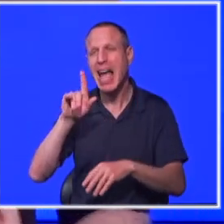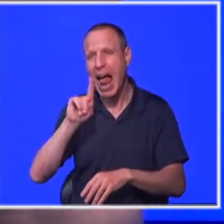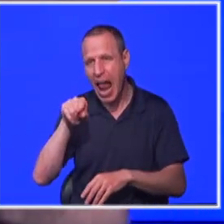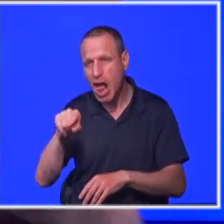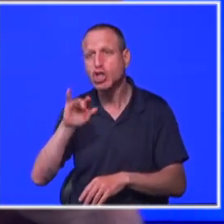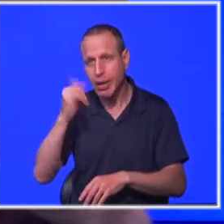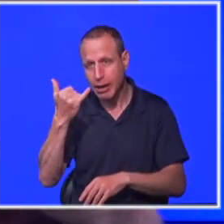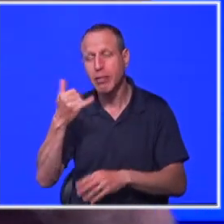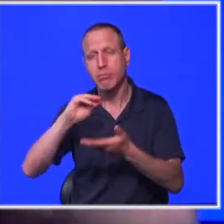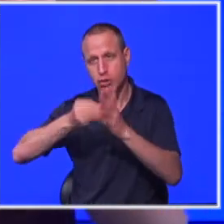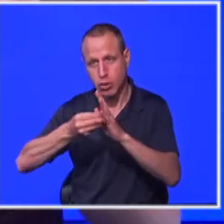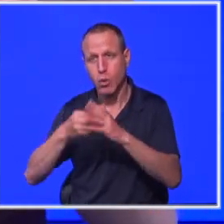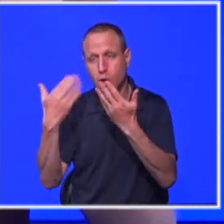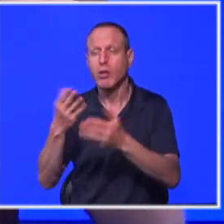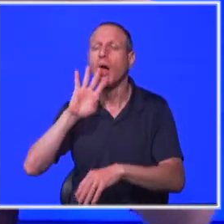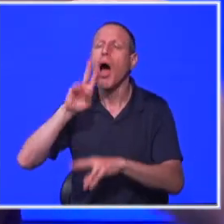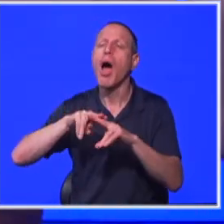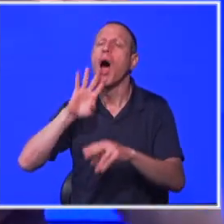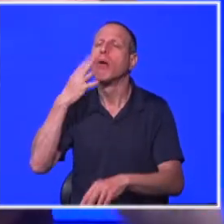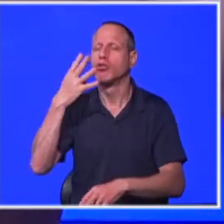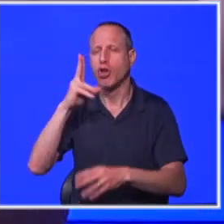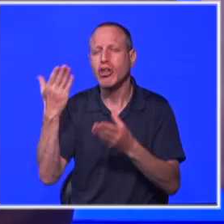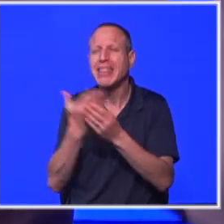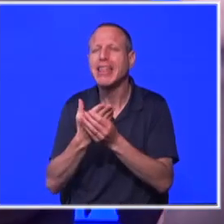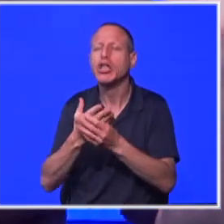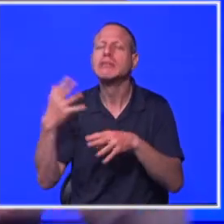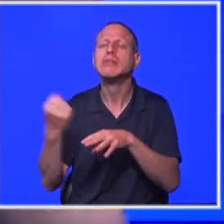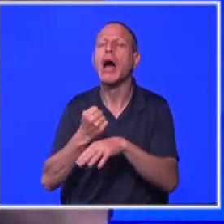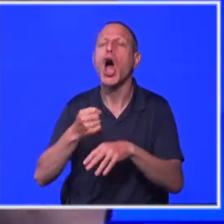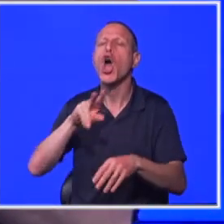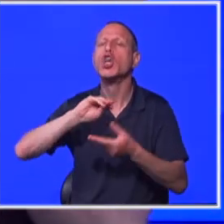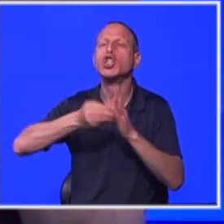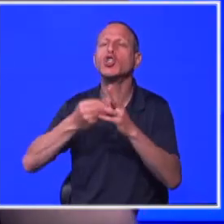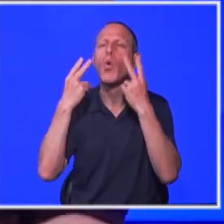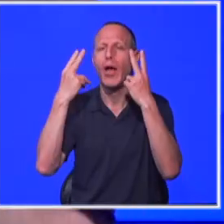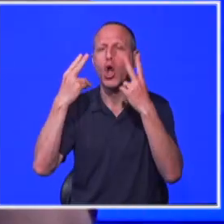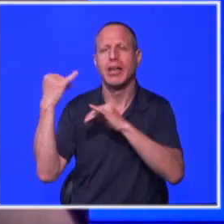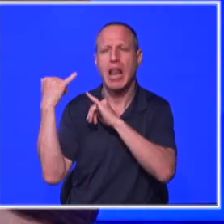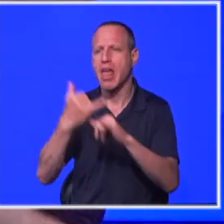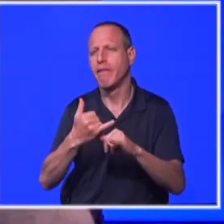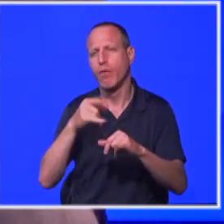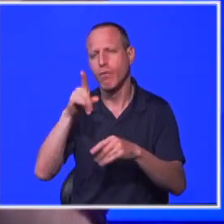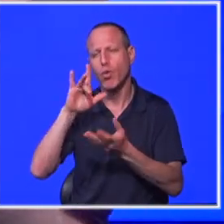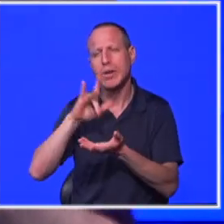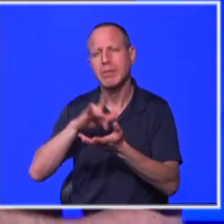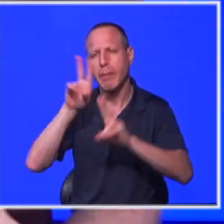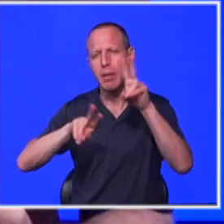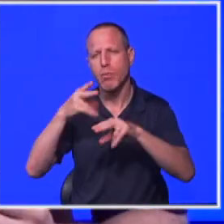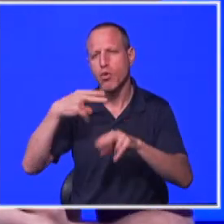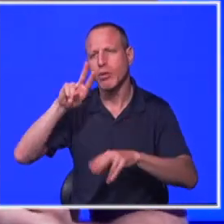בירוקרטיים. יש תיק אחד, אגב, שזכה רק לאישור עקרוני ליבוא, והתיק שלה נמצא בטיפול מעל